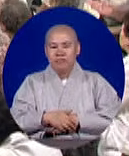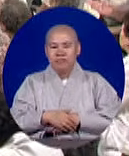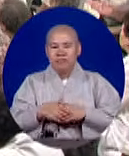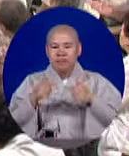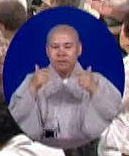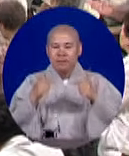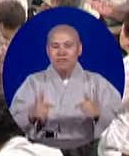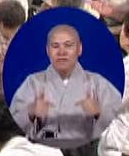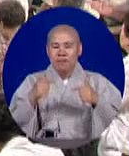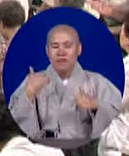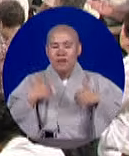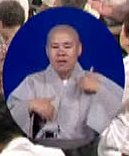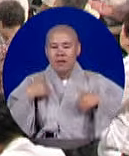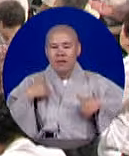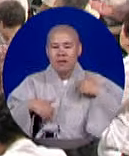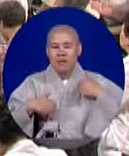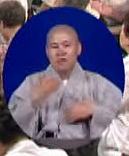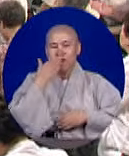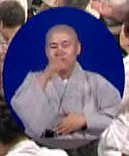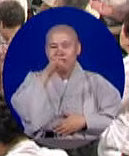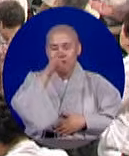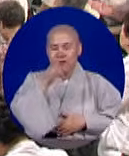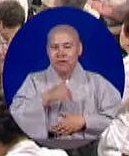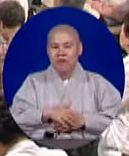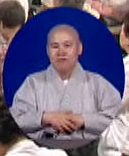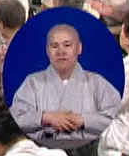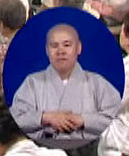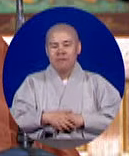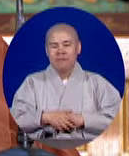늘 즐겁게 할 수가 있는 게,